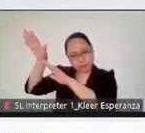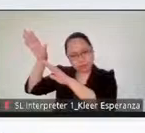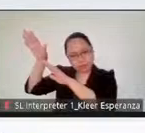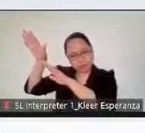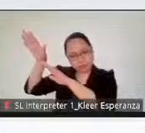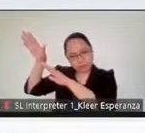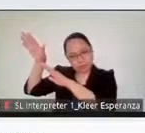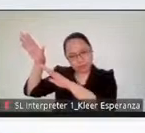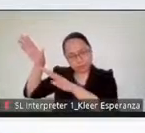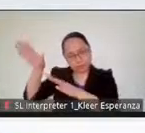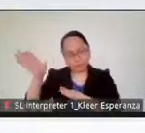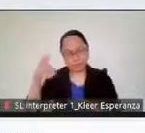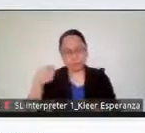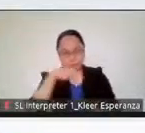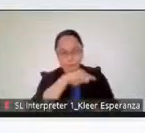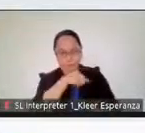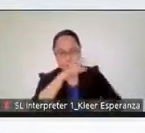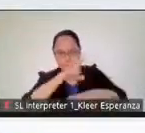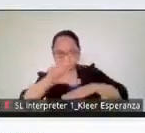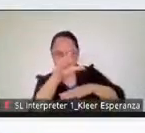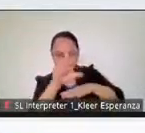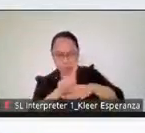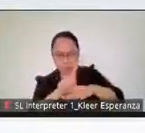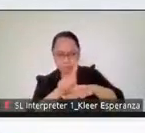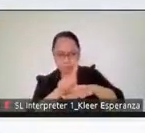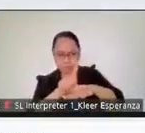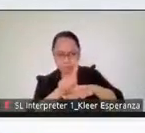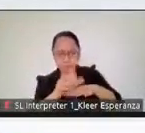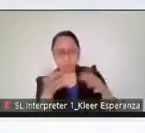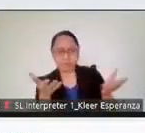O ti baybay karayan ka.